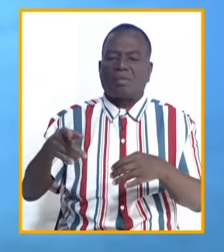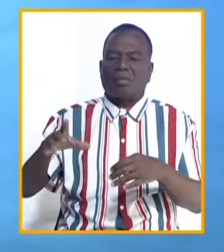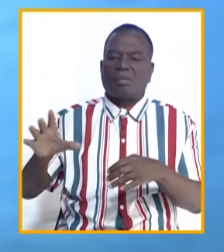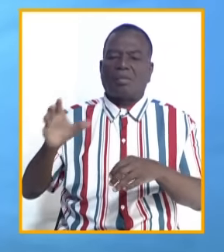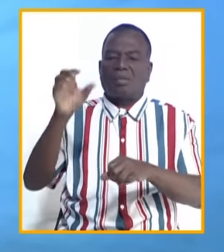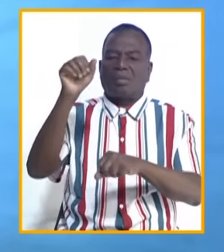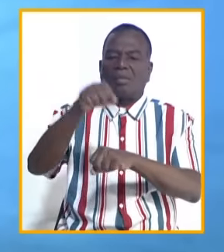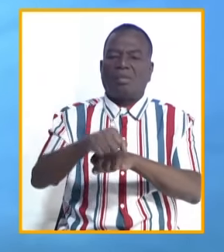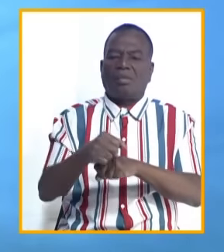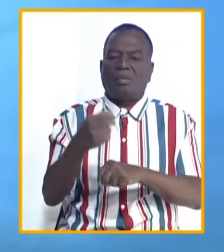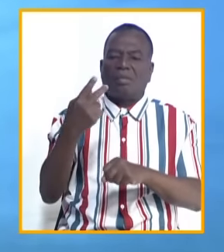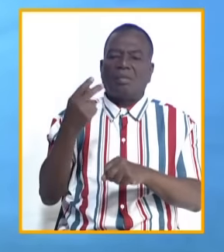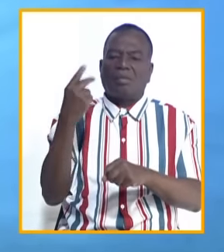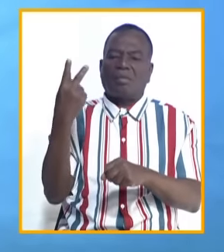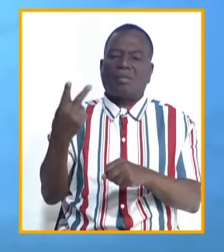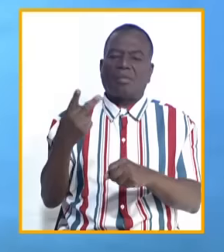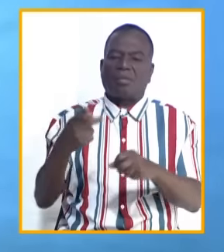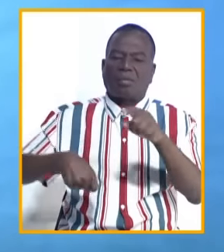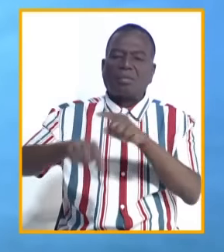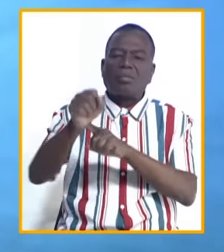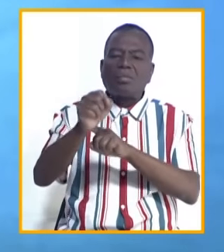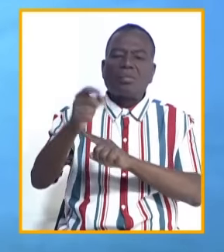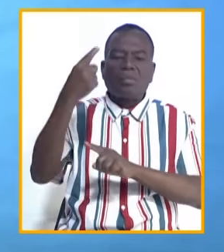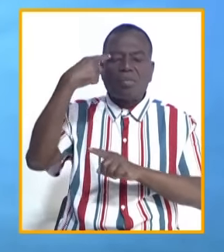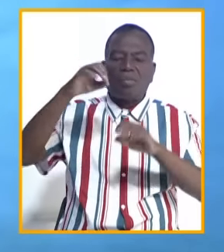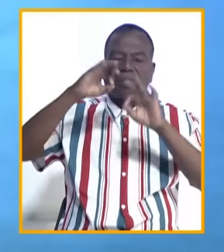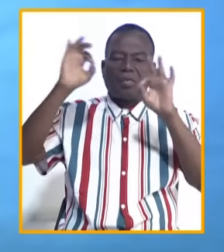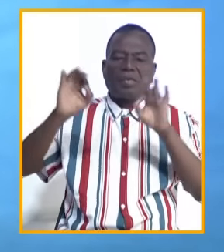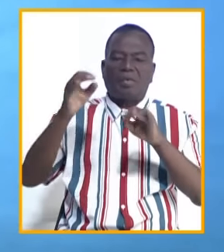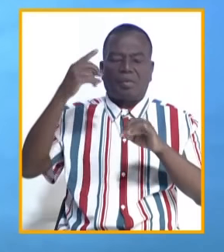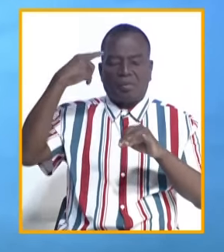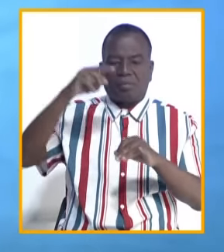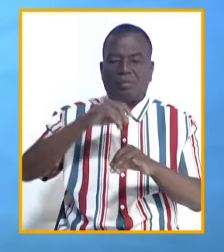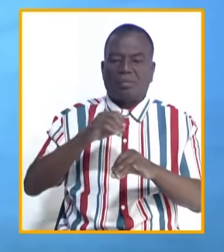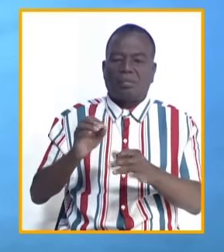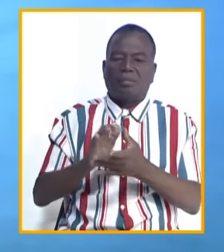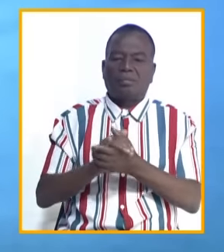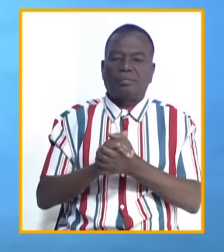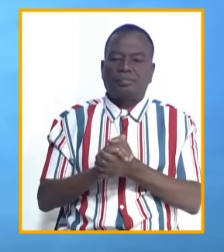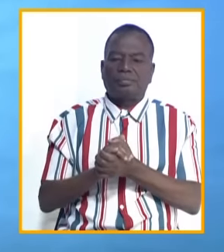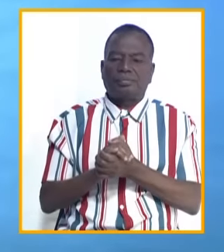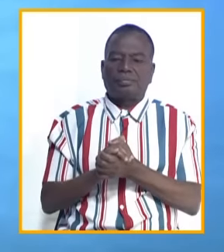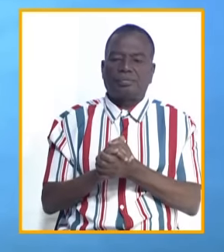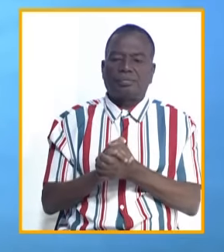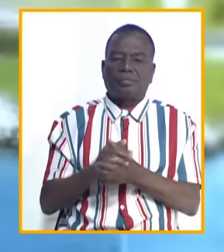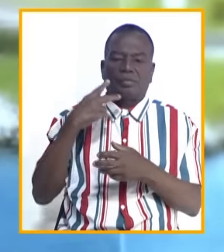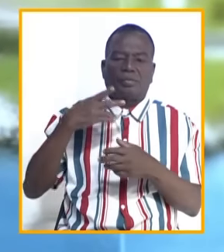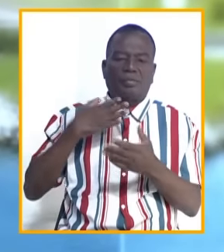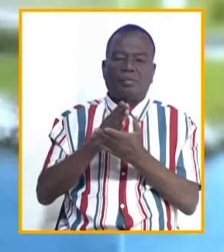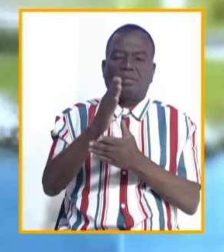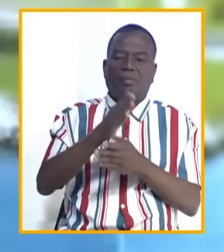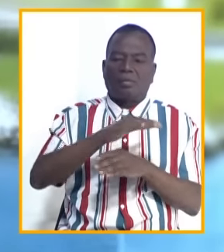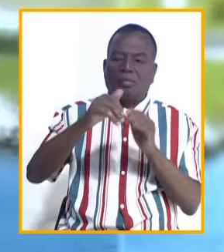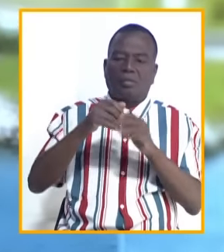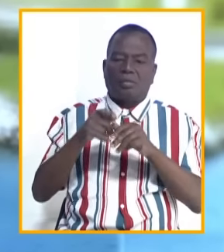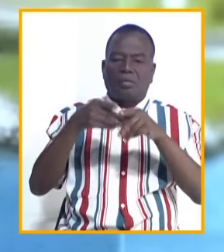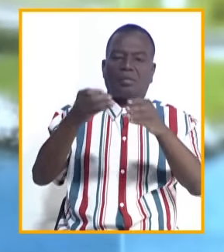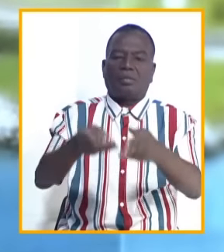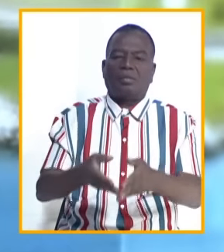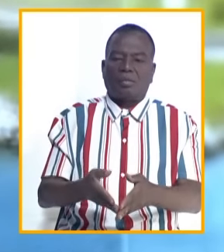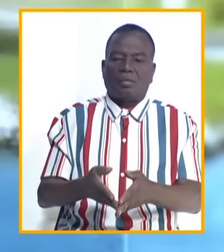balance penche en faveur de l'équipe de Yopougon, le RCA, qui a remporté deux duels sur quatre sorties, un match nul pour